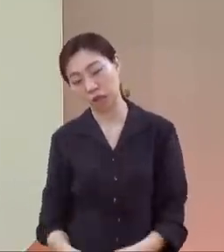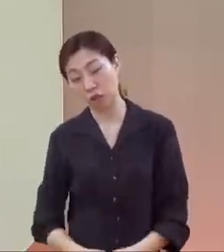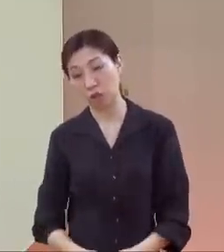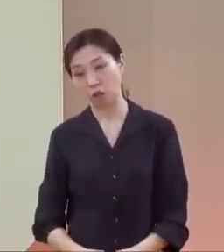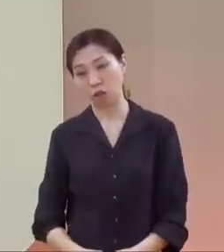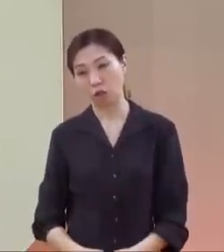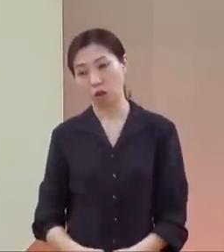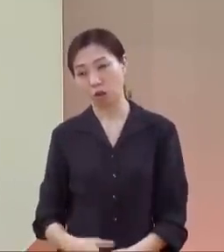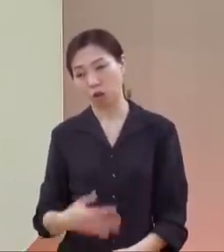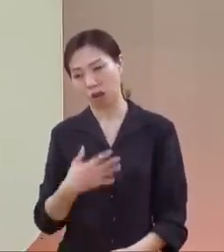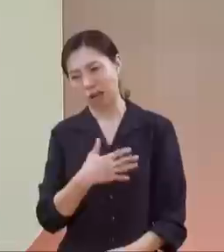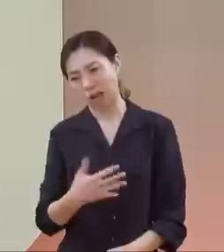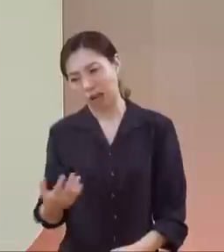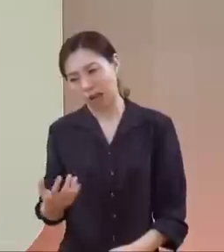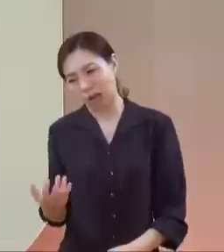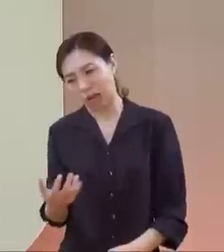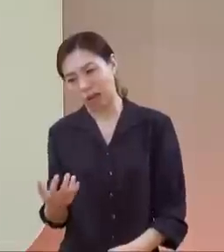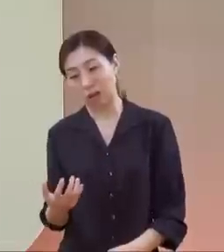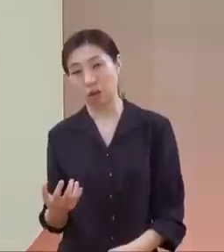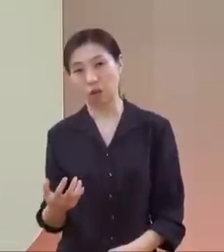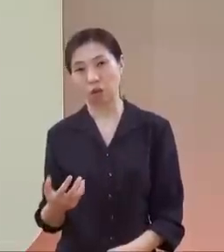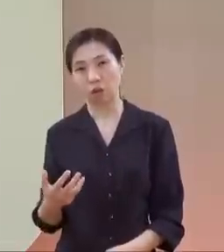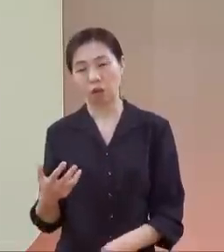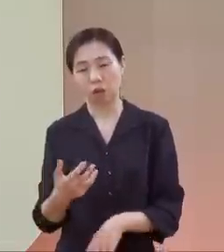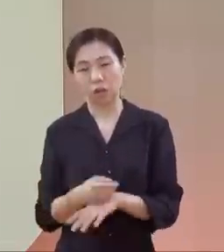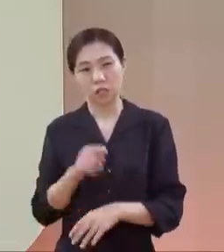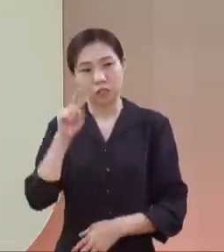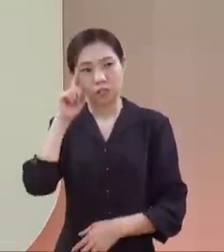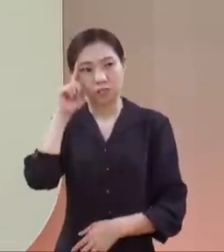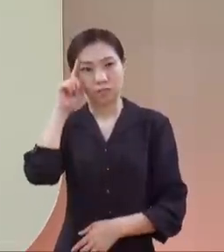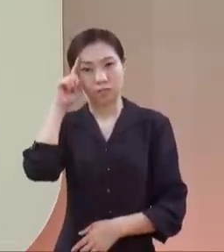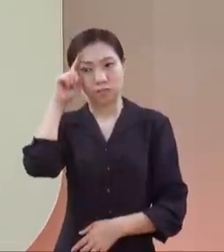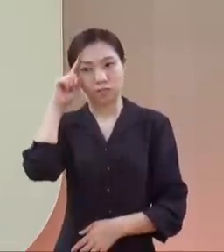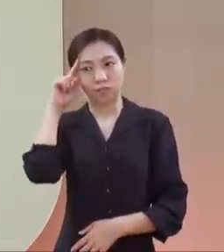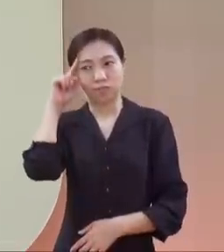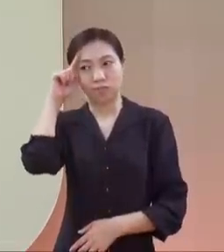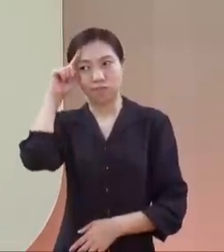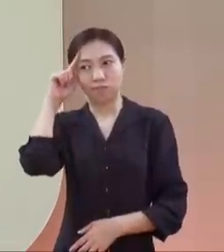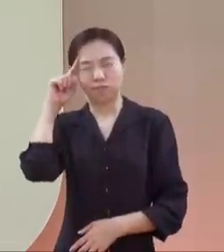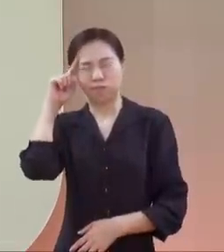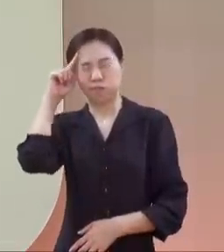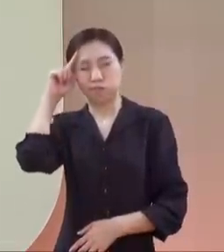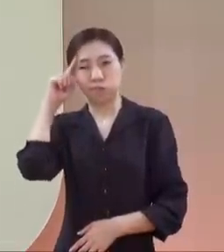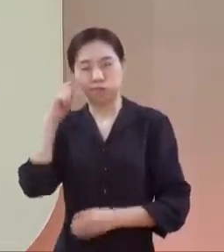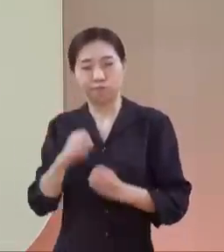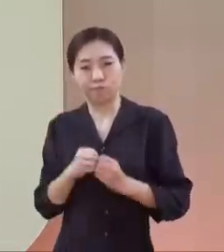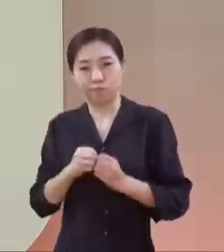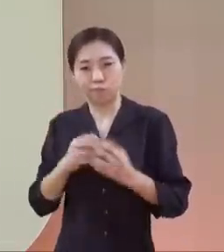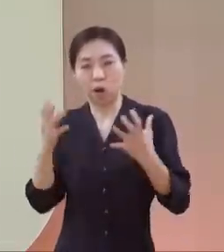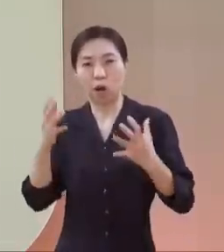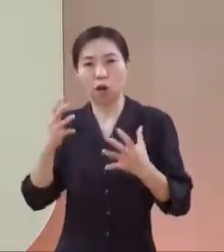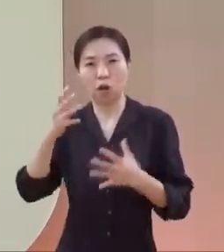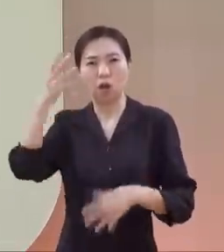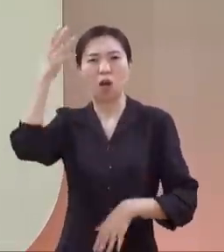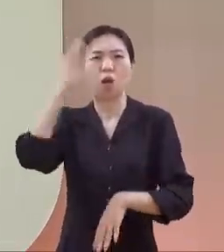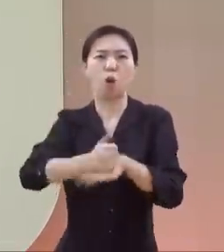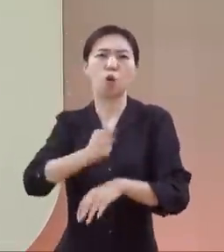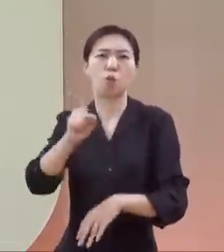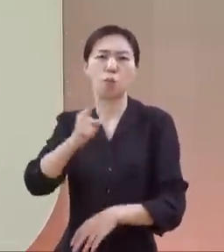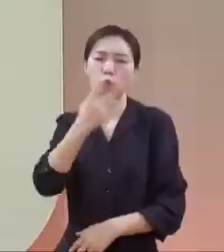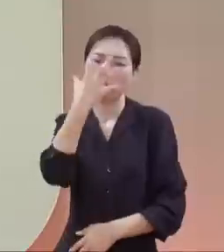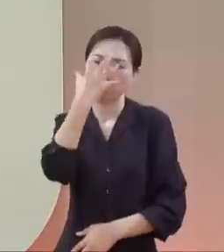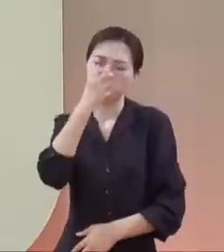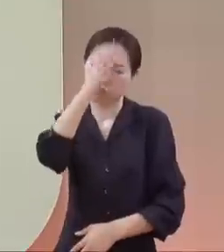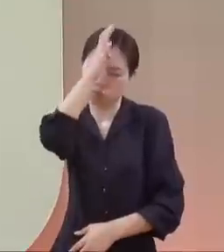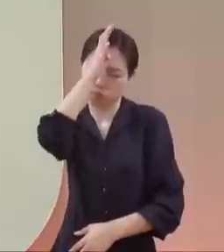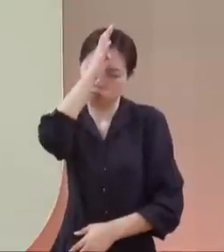죽겠고 사람이 스트레스가 점점 극에 달아 가지고 우울증제까지 왔대 우울증까지 우울증